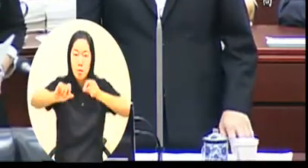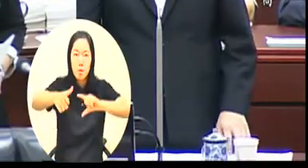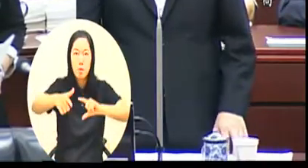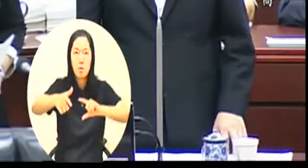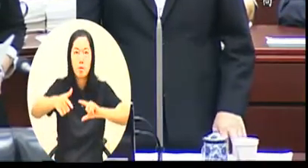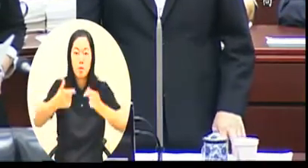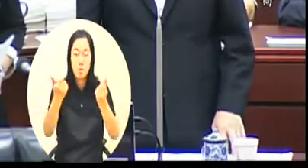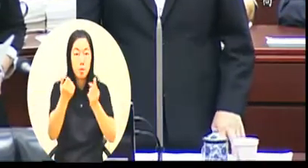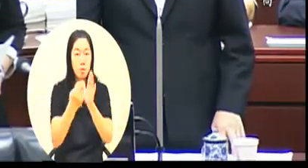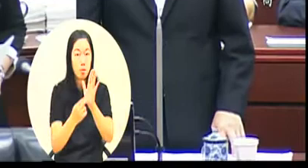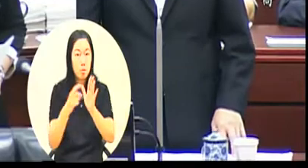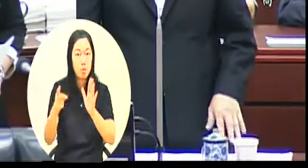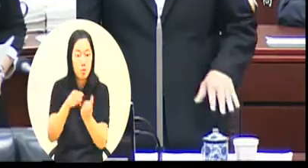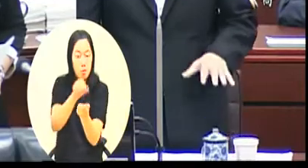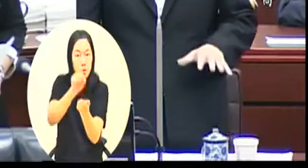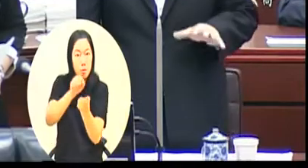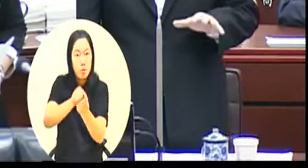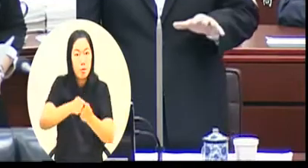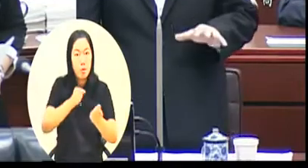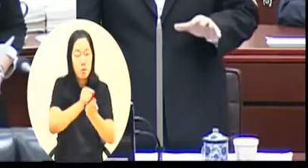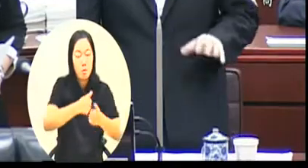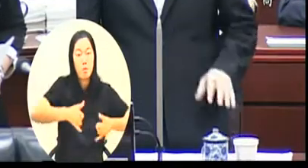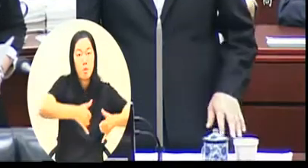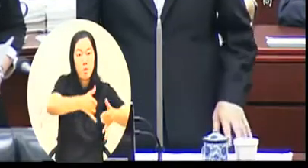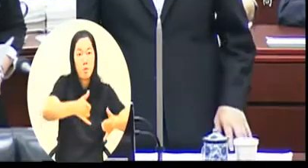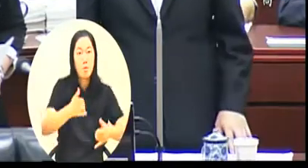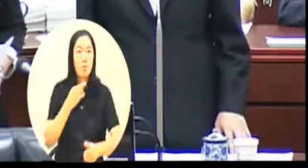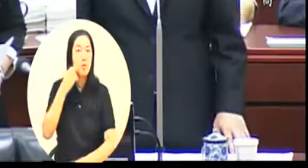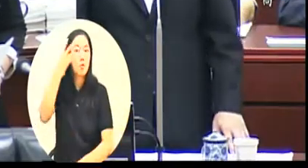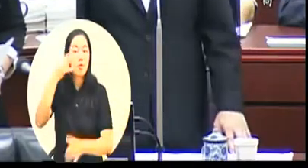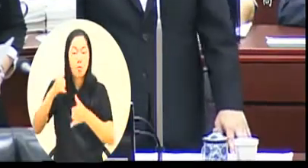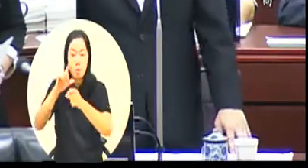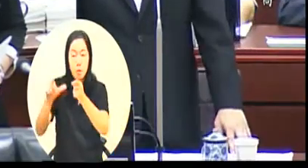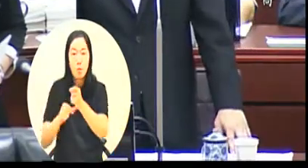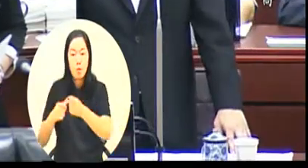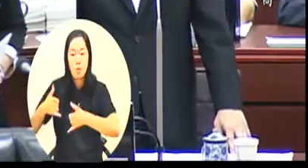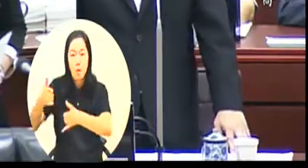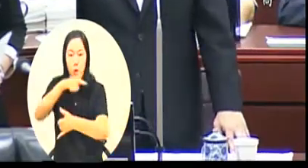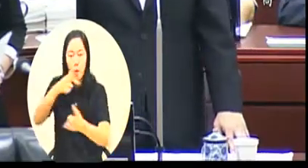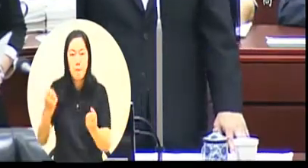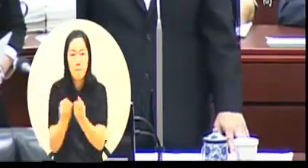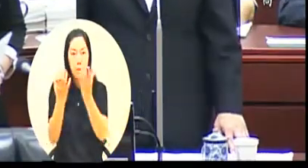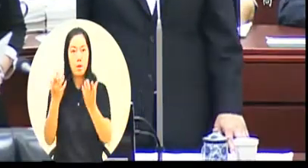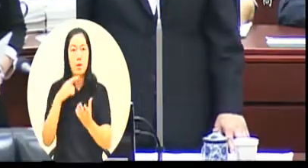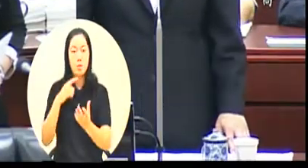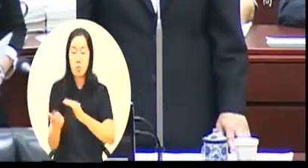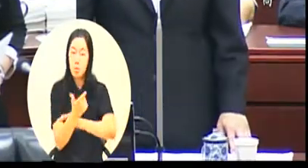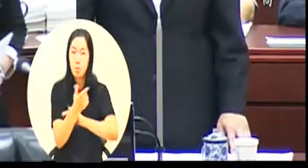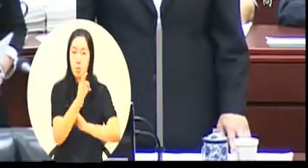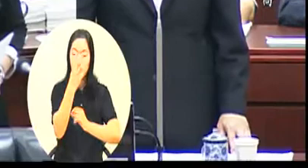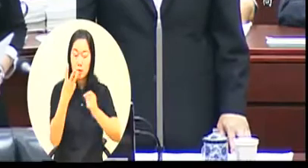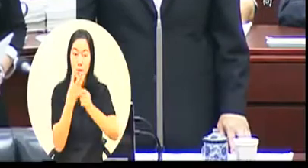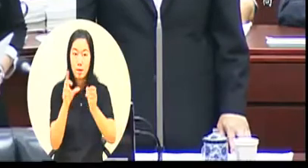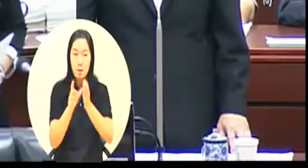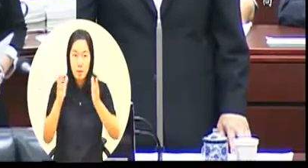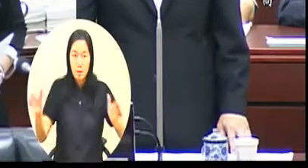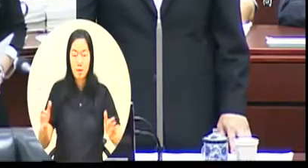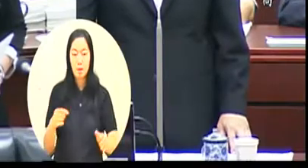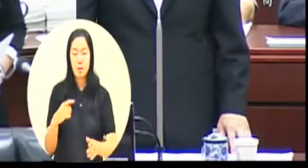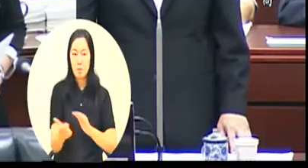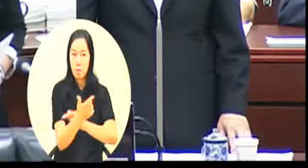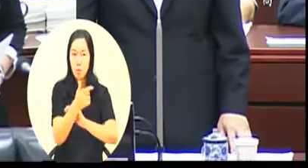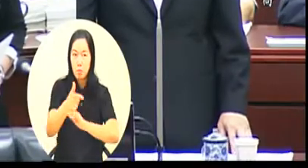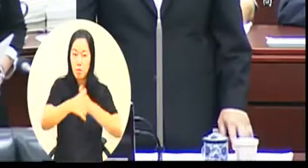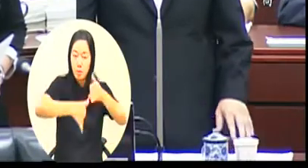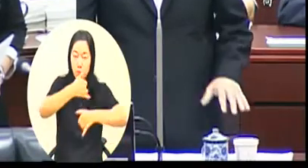像在澄清路、捷明路就是这样发生的事情。所以我们会赶快在3年内把所有这些民